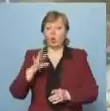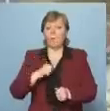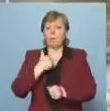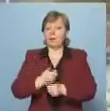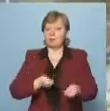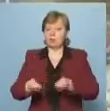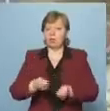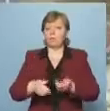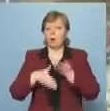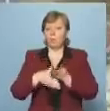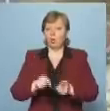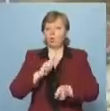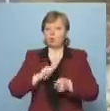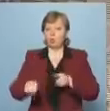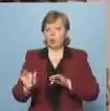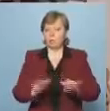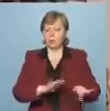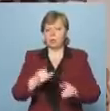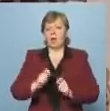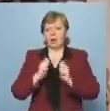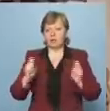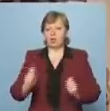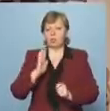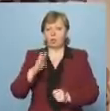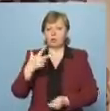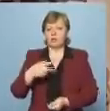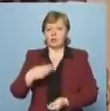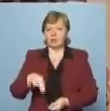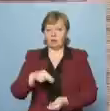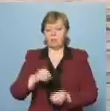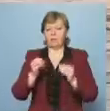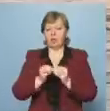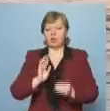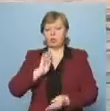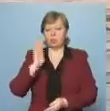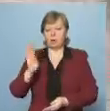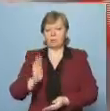ускорить процесс, так что открытие состоится 30 декабря в 10 утра.